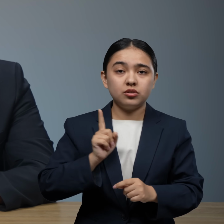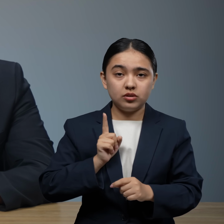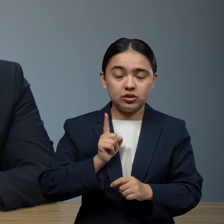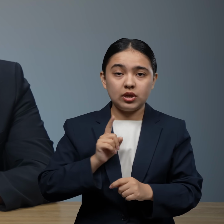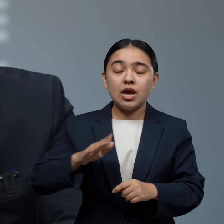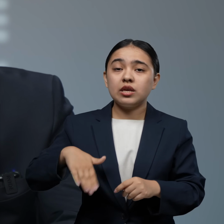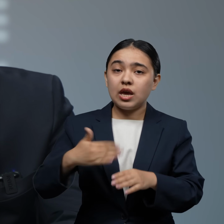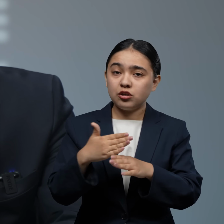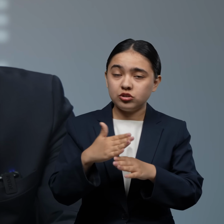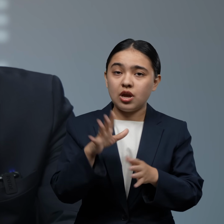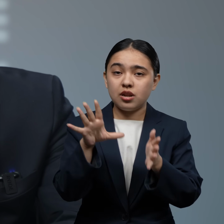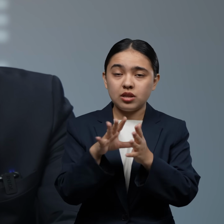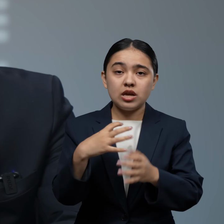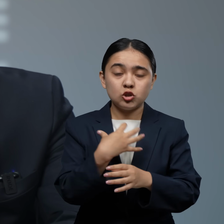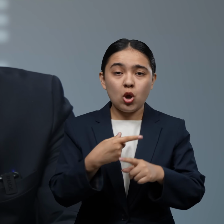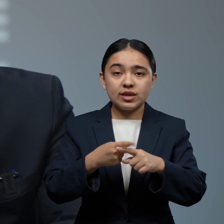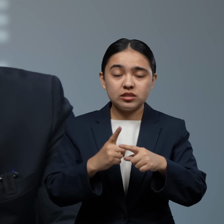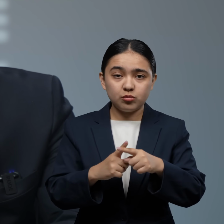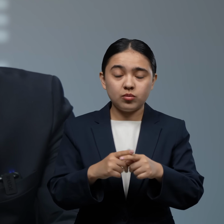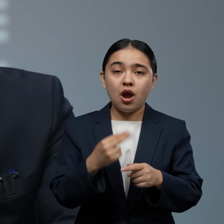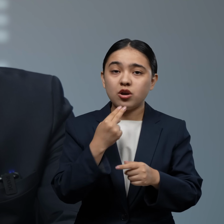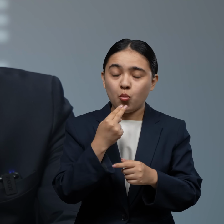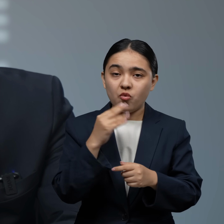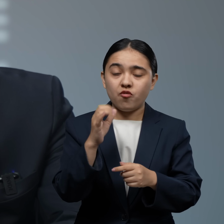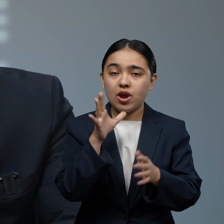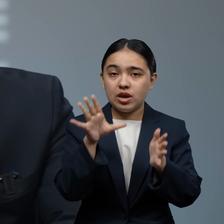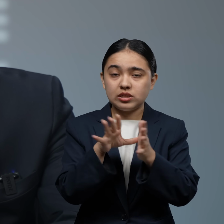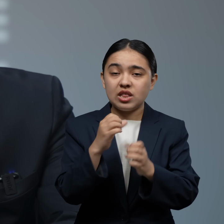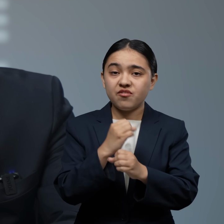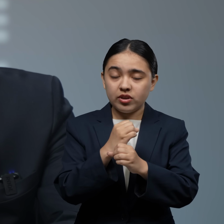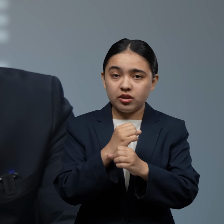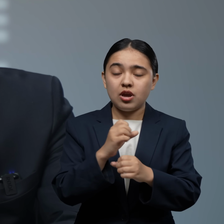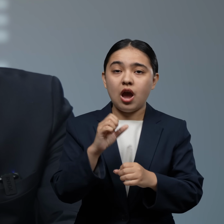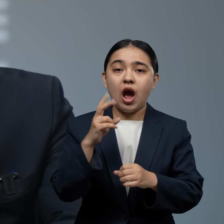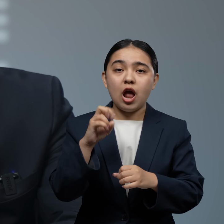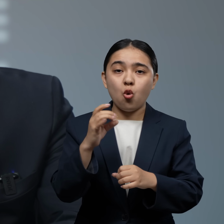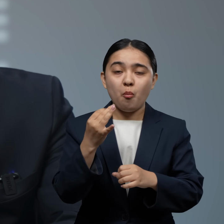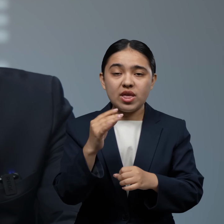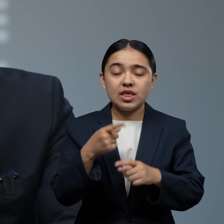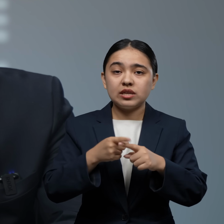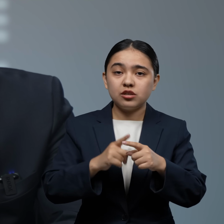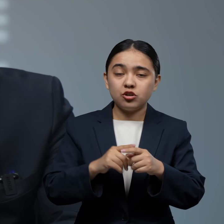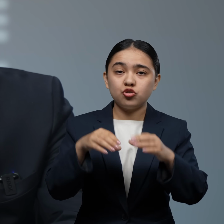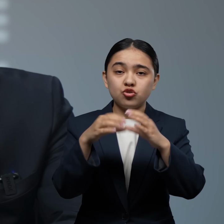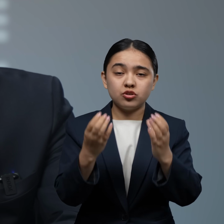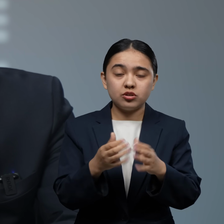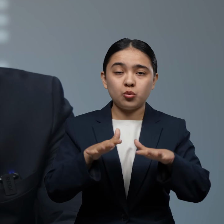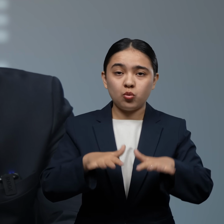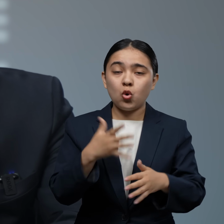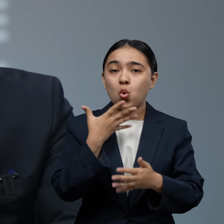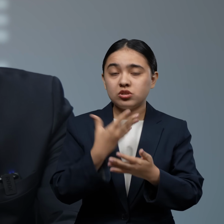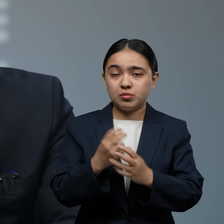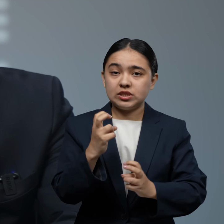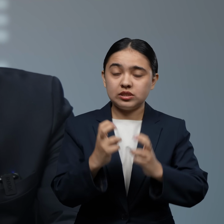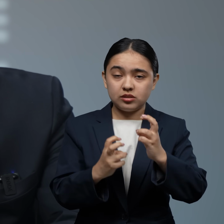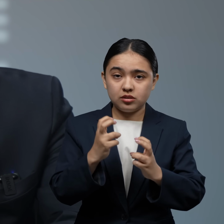boshlanishi kutilyapti. Keyinchalik elektromobilning asosiy qismi bo'lmish akkumulyator va elektr dvigatel, alyuminiy qismlar, shinalar va o'rindiqlarni